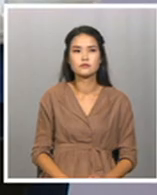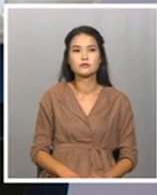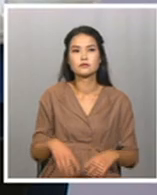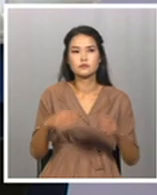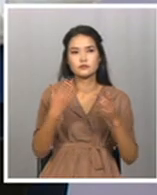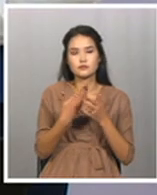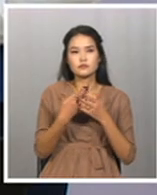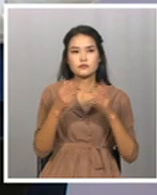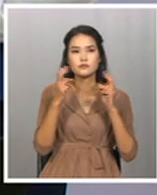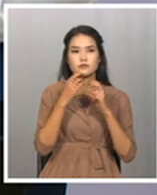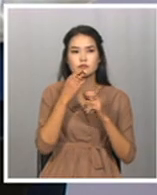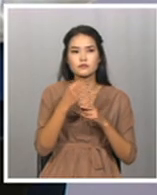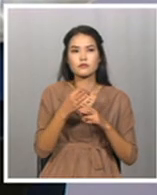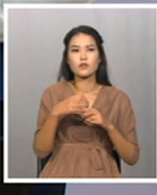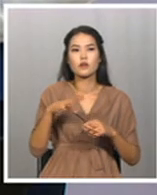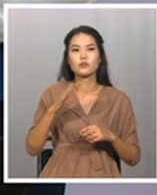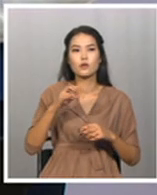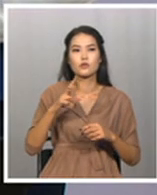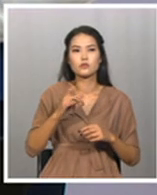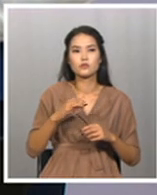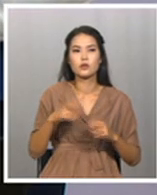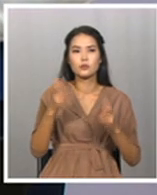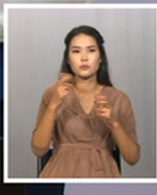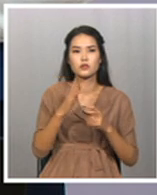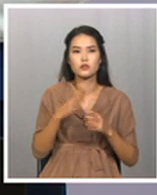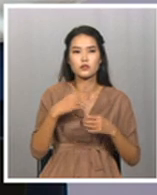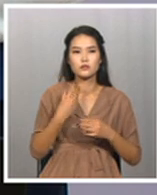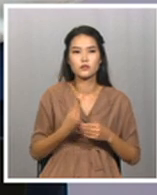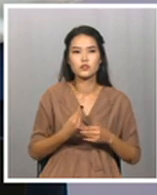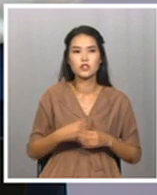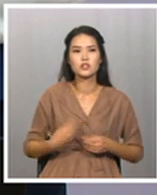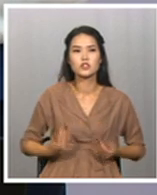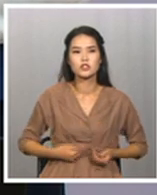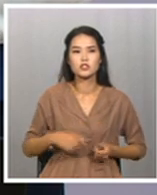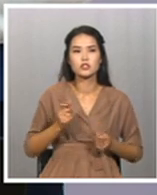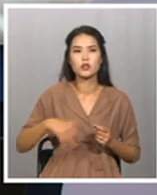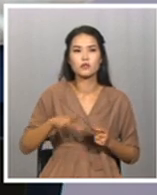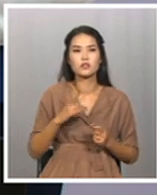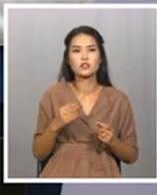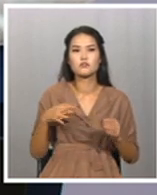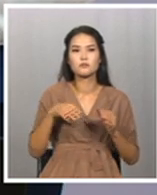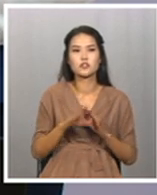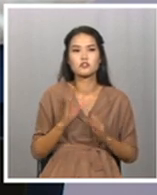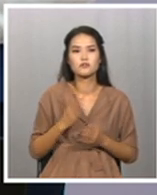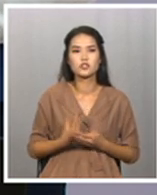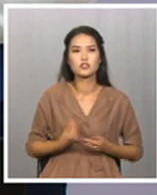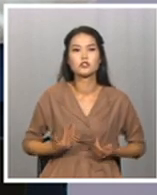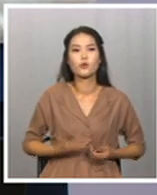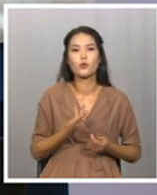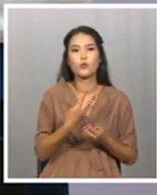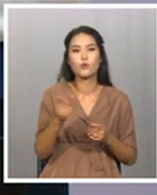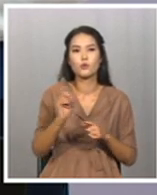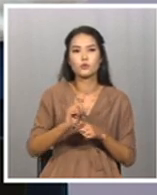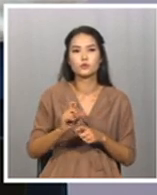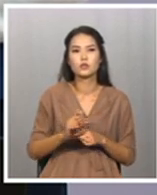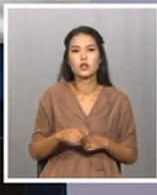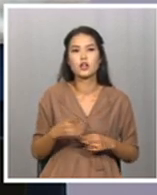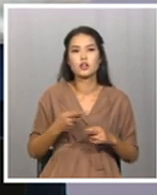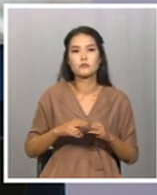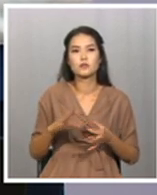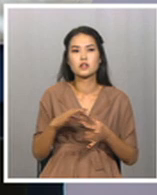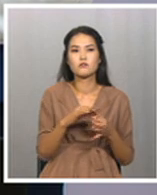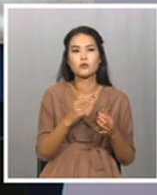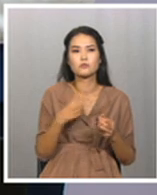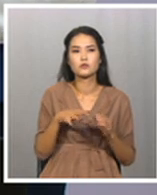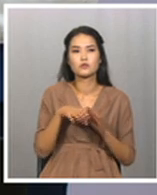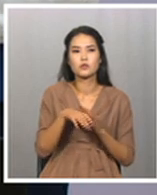Примерный ответ. Толстой приходит к выводу: жизнь народов не вмещается в жизнь нескольких людей, ибо связь